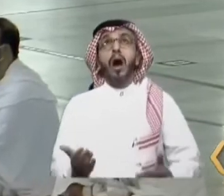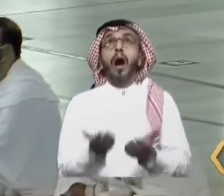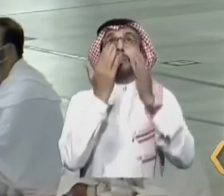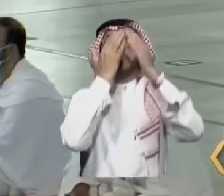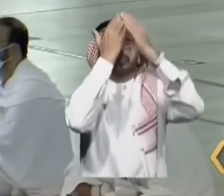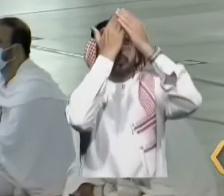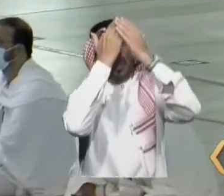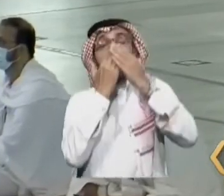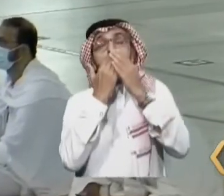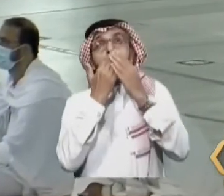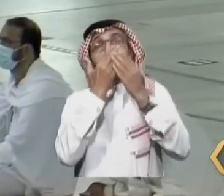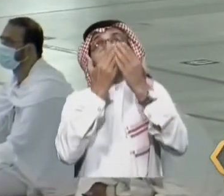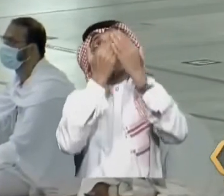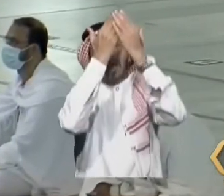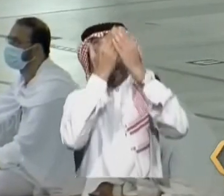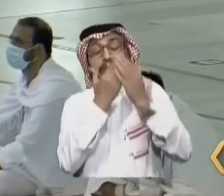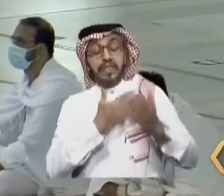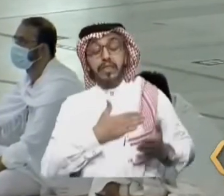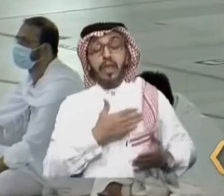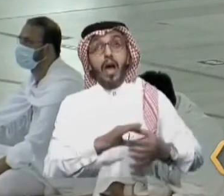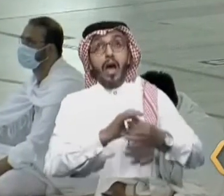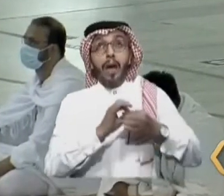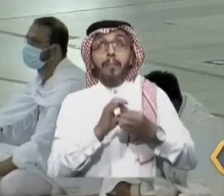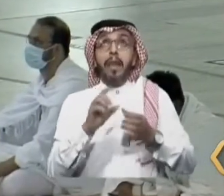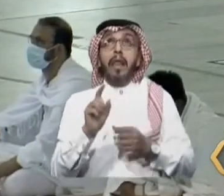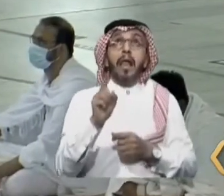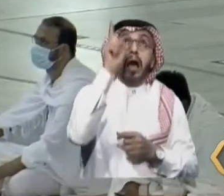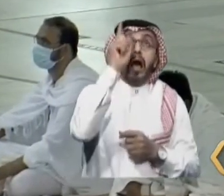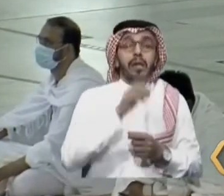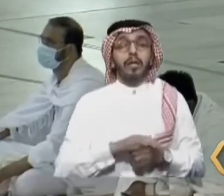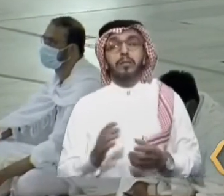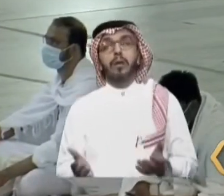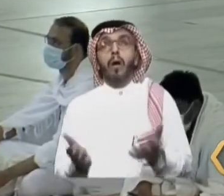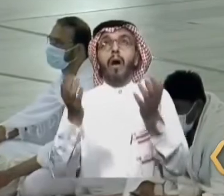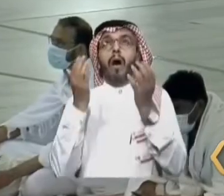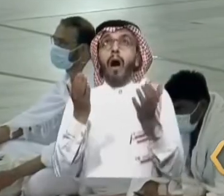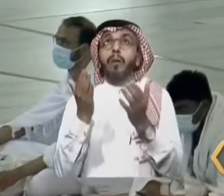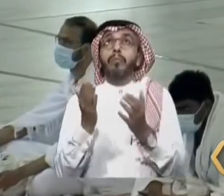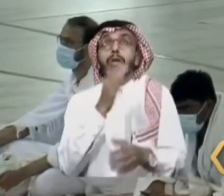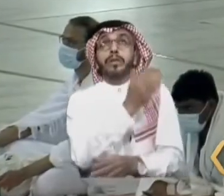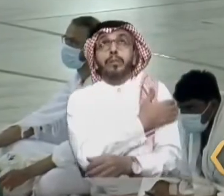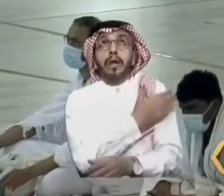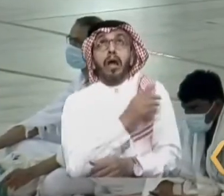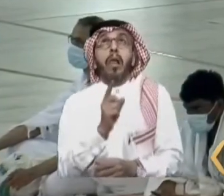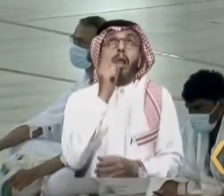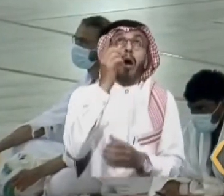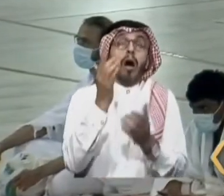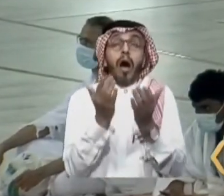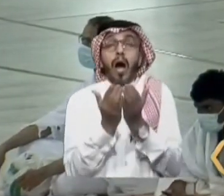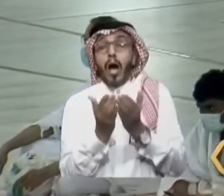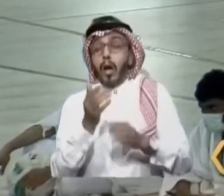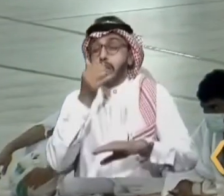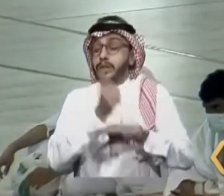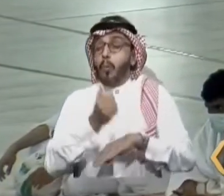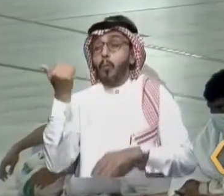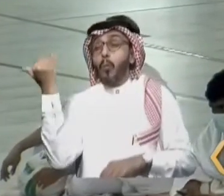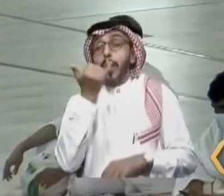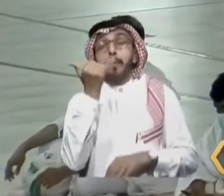بالله تعالى بالثقة فيه سبحانه والالتجاء إليه والاعتماد عليه أصل